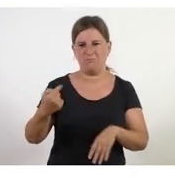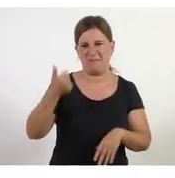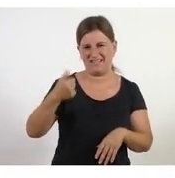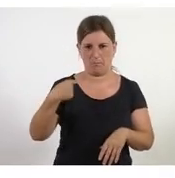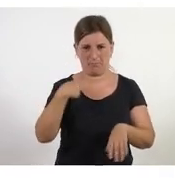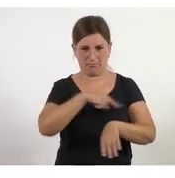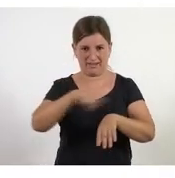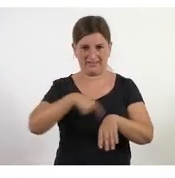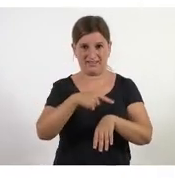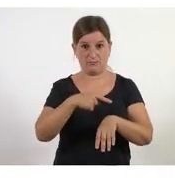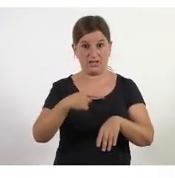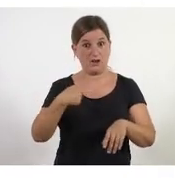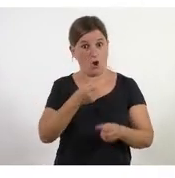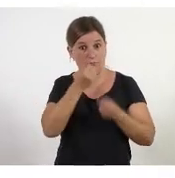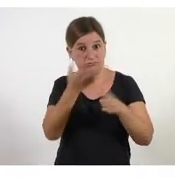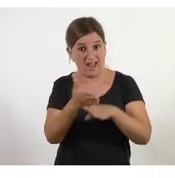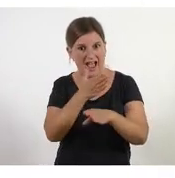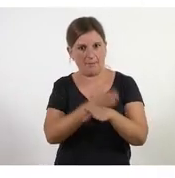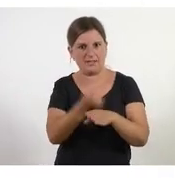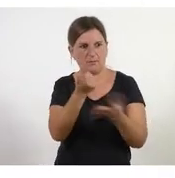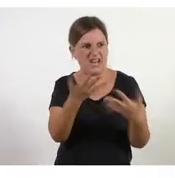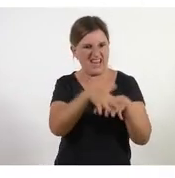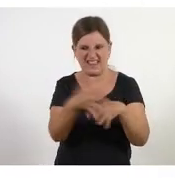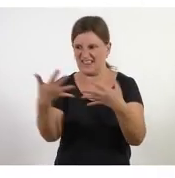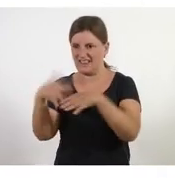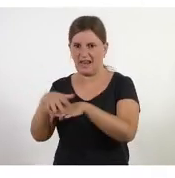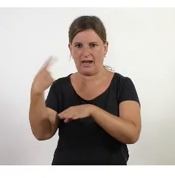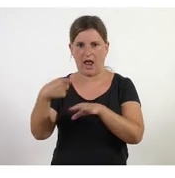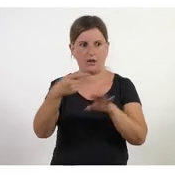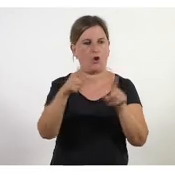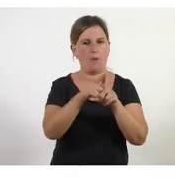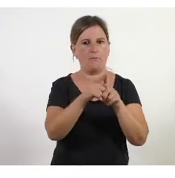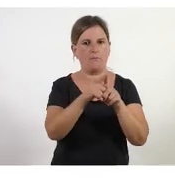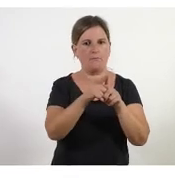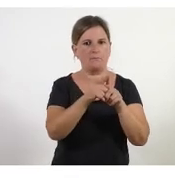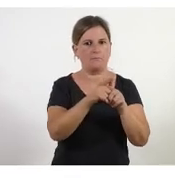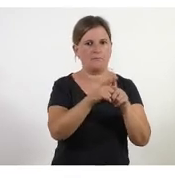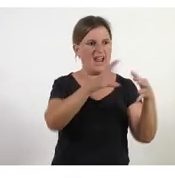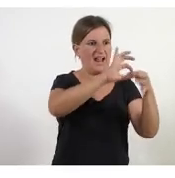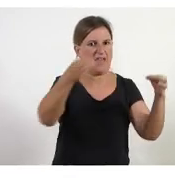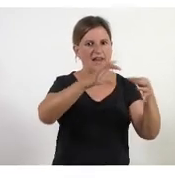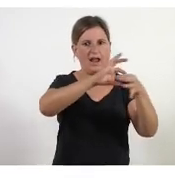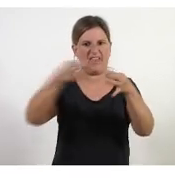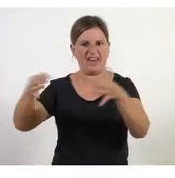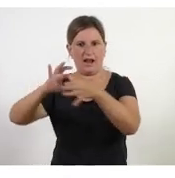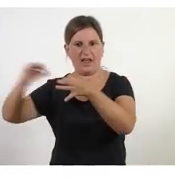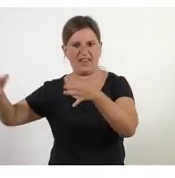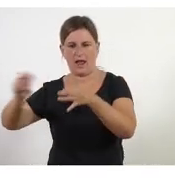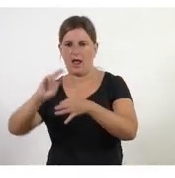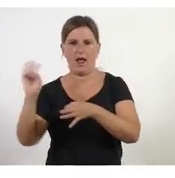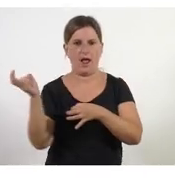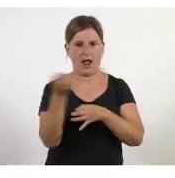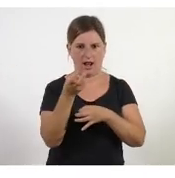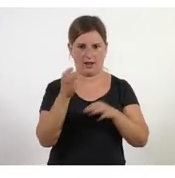més gran que les solucions que hem vist. Per això que partíem del punt de que estem parlant de solucions que són una donació per